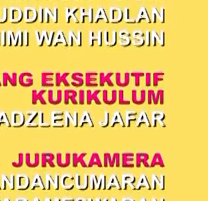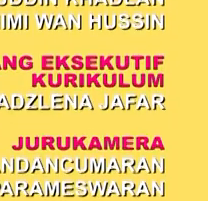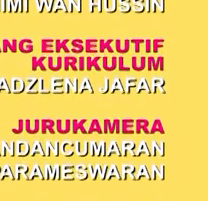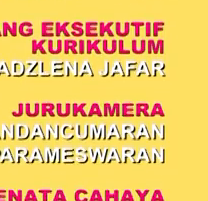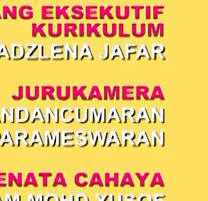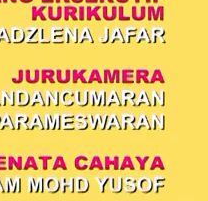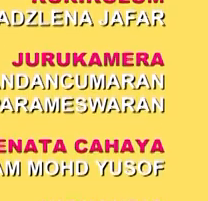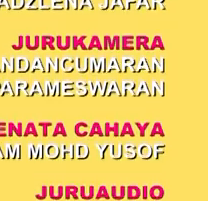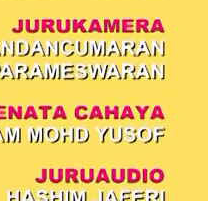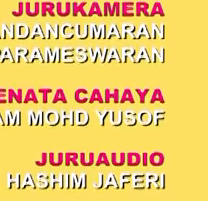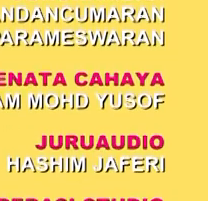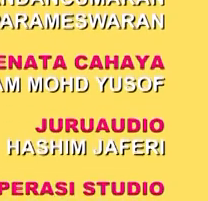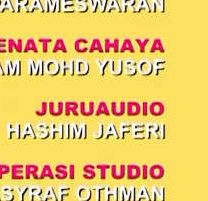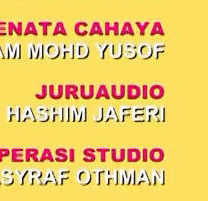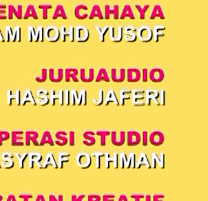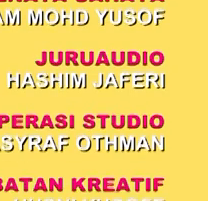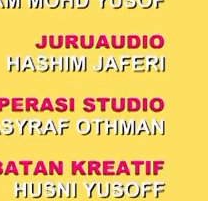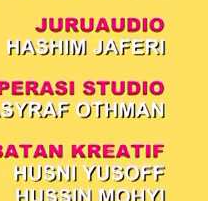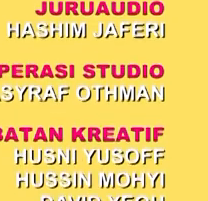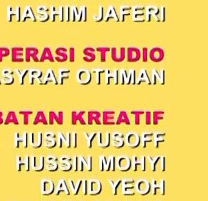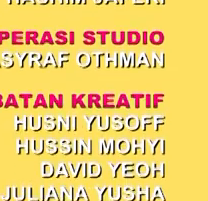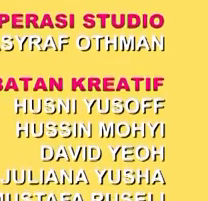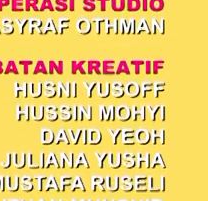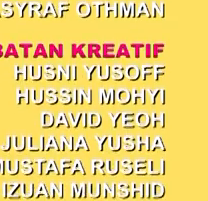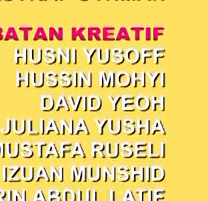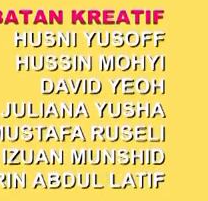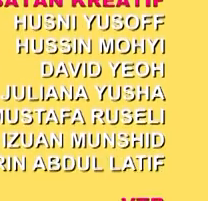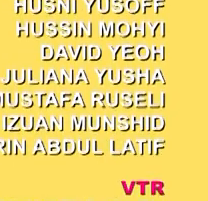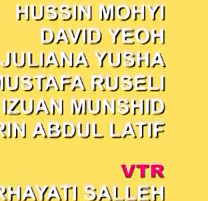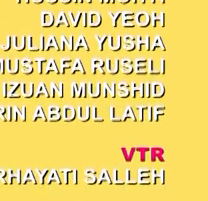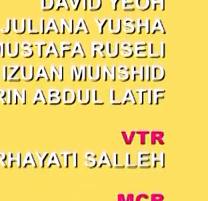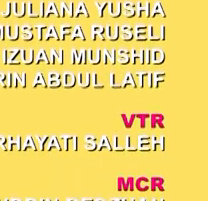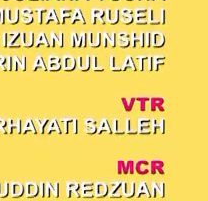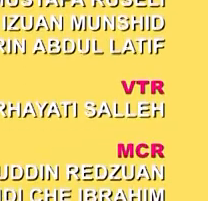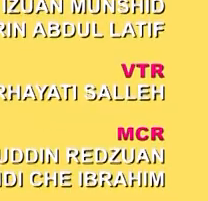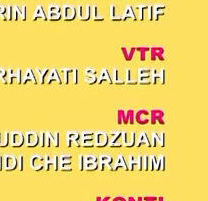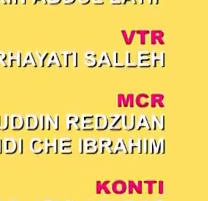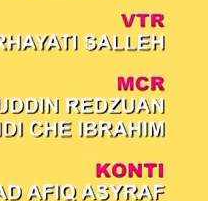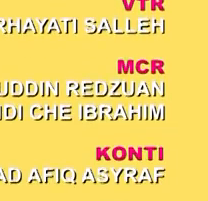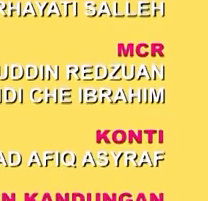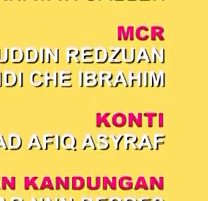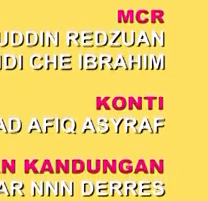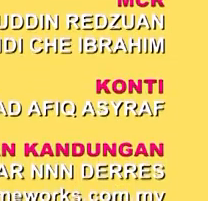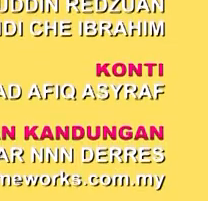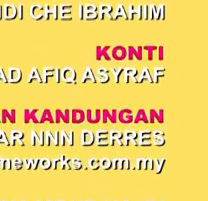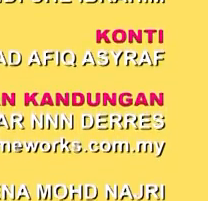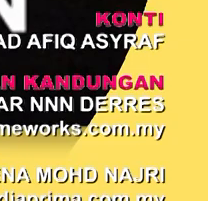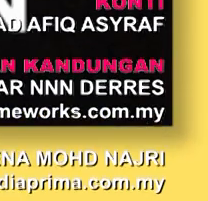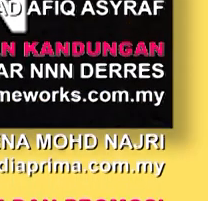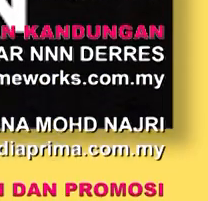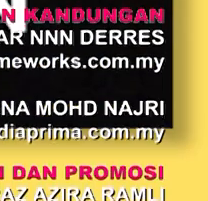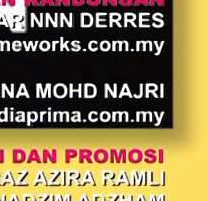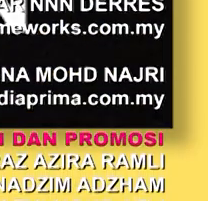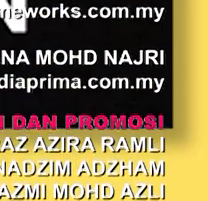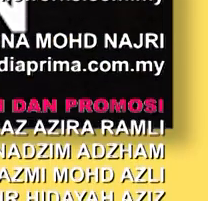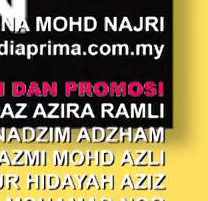rasa sayang Hei rasa sayang sayangi melihat hewan jauh